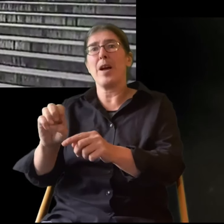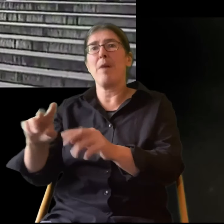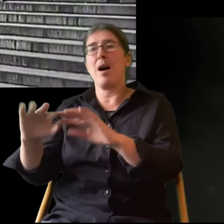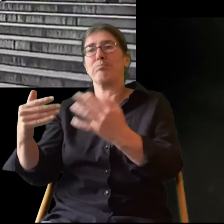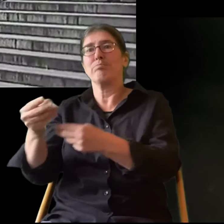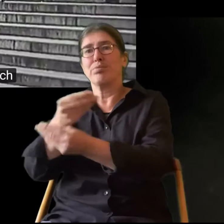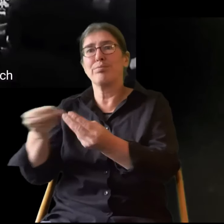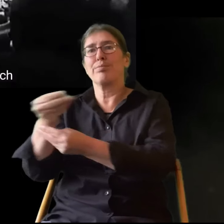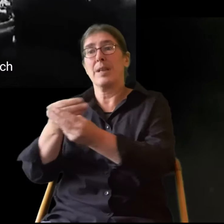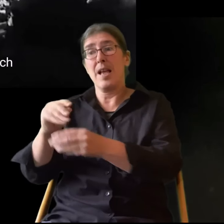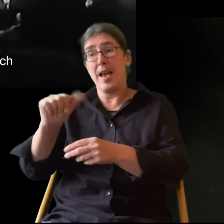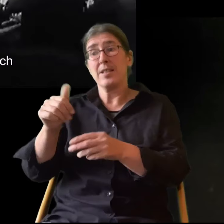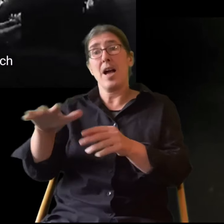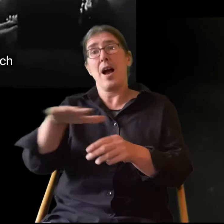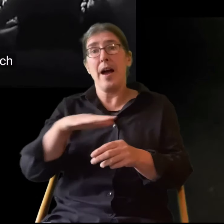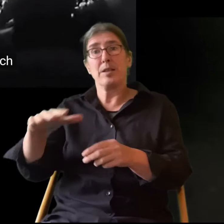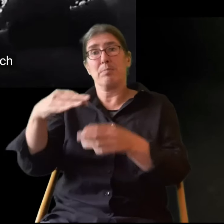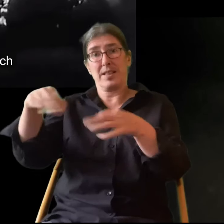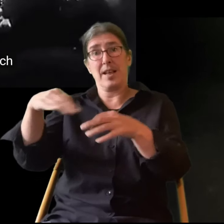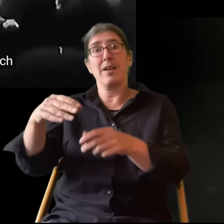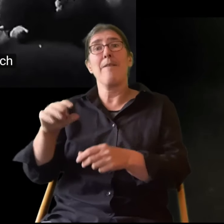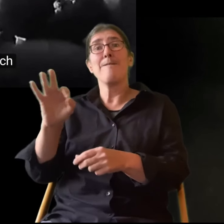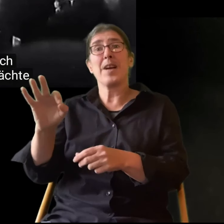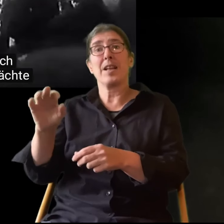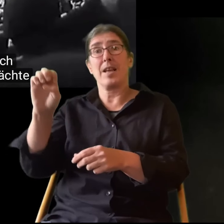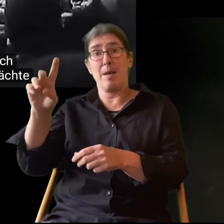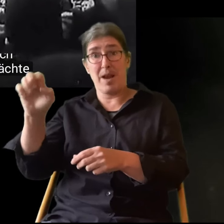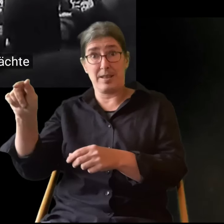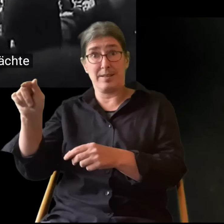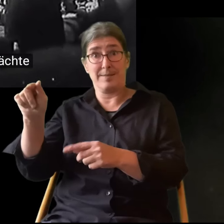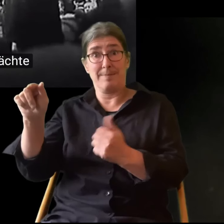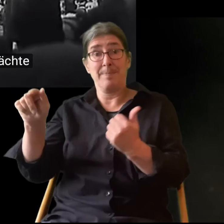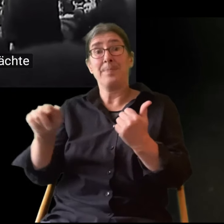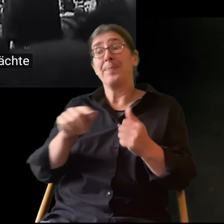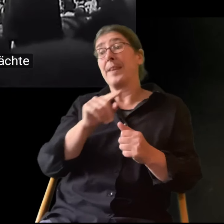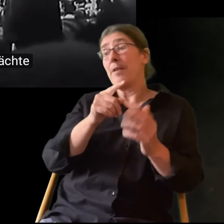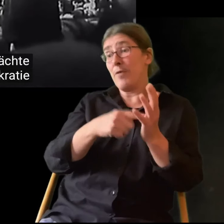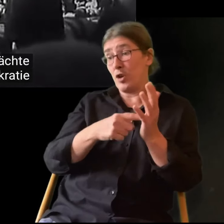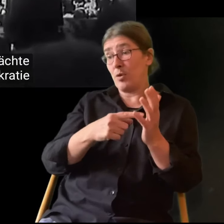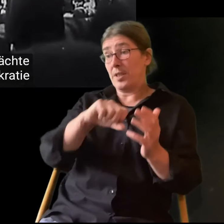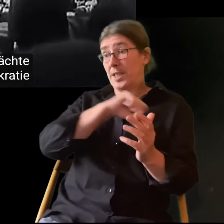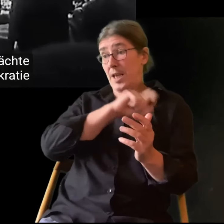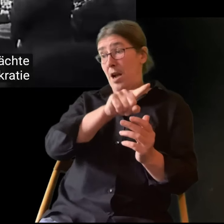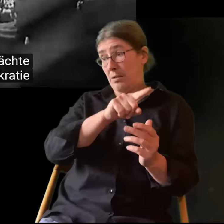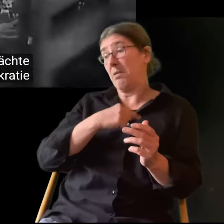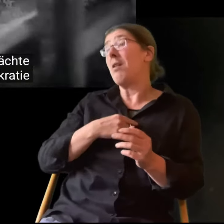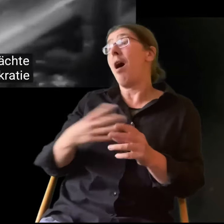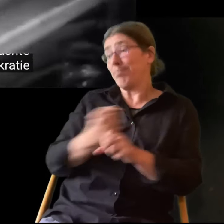Erster Reichspräsident wird Friedrich Ebert. Eine Forderung der Siegermächte ist erfüllt. Deutschland wird Demokratie.